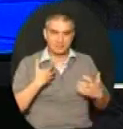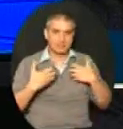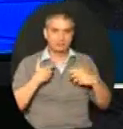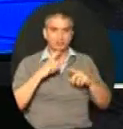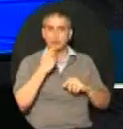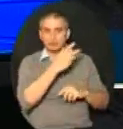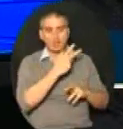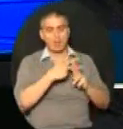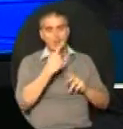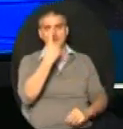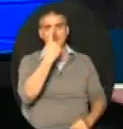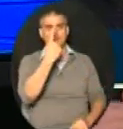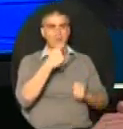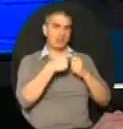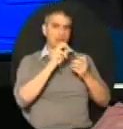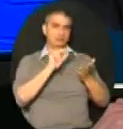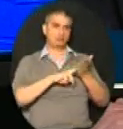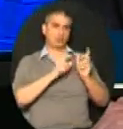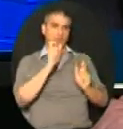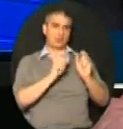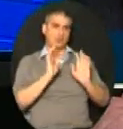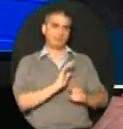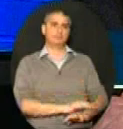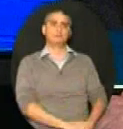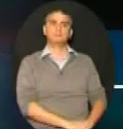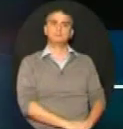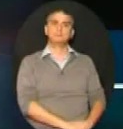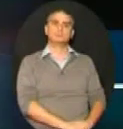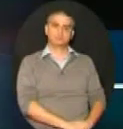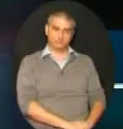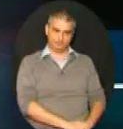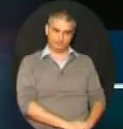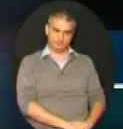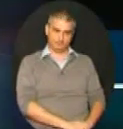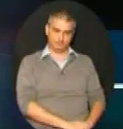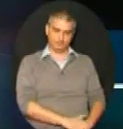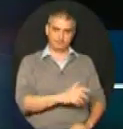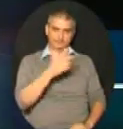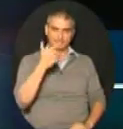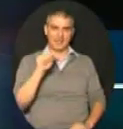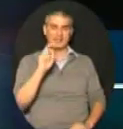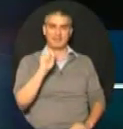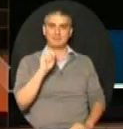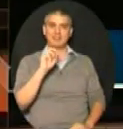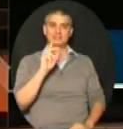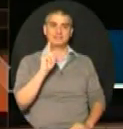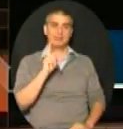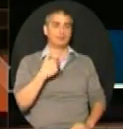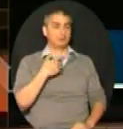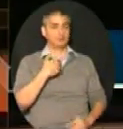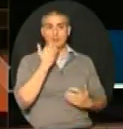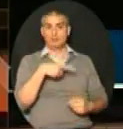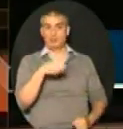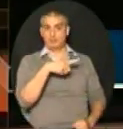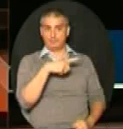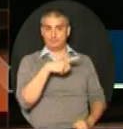השנה, שהתחפשו רק יום אחד לגוף של זכויות אדם. תודה. איילת נחמיאס ורבין. אני רוצה לספר